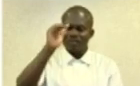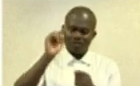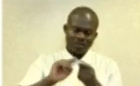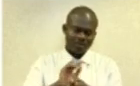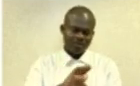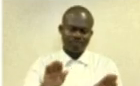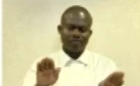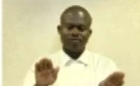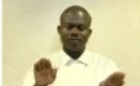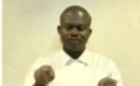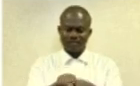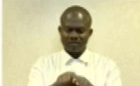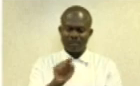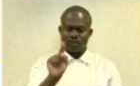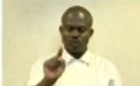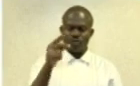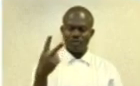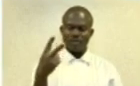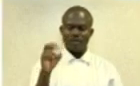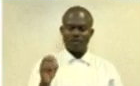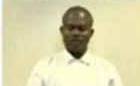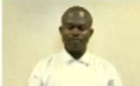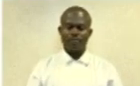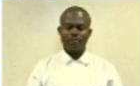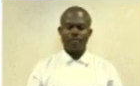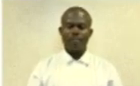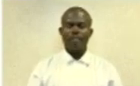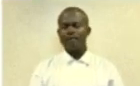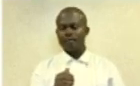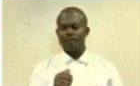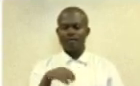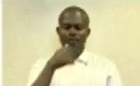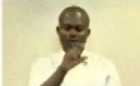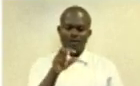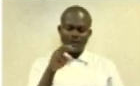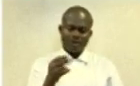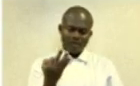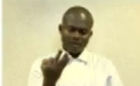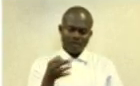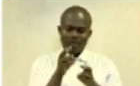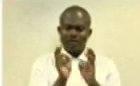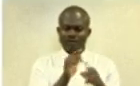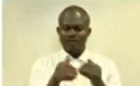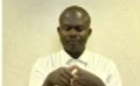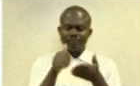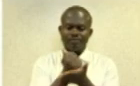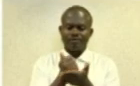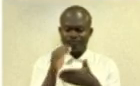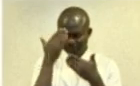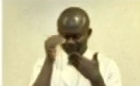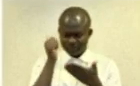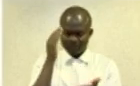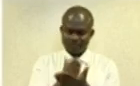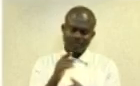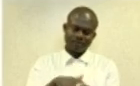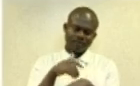nticyamanutse igiciro kitari kinini cyane nyuma y'ibyumweru nka 3 uburyo bwari busanzwe bwo guhabwa icyangombwa ngo bushobora